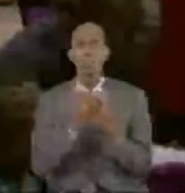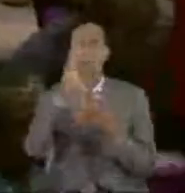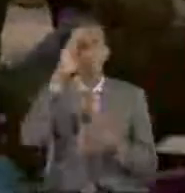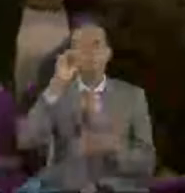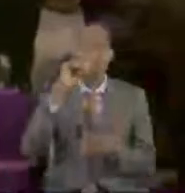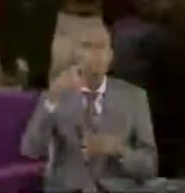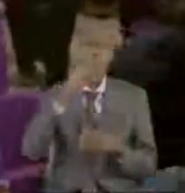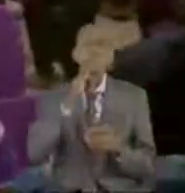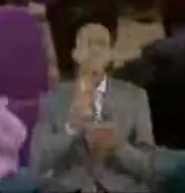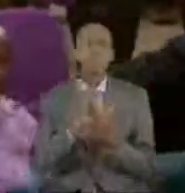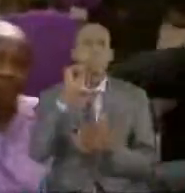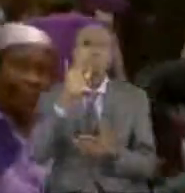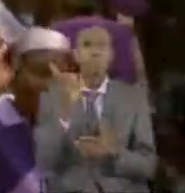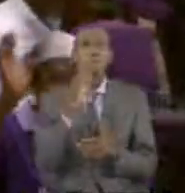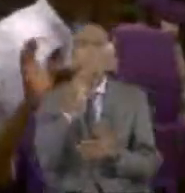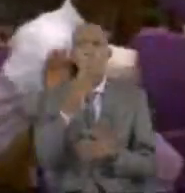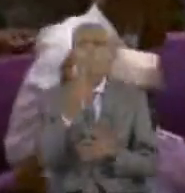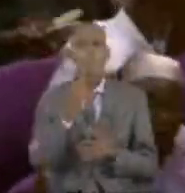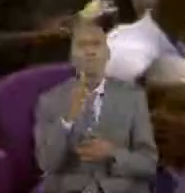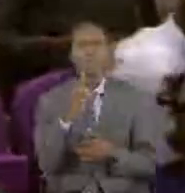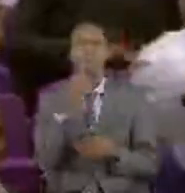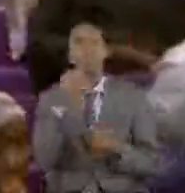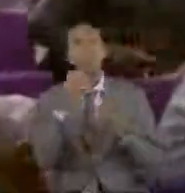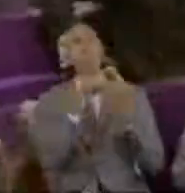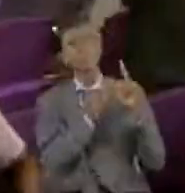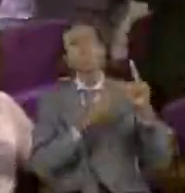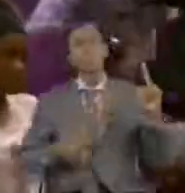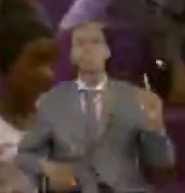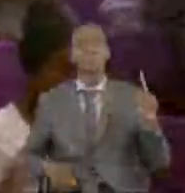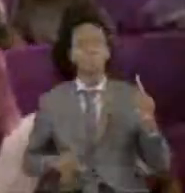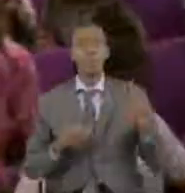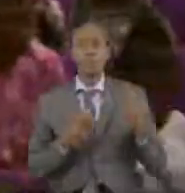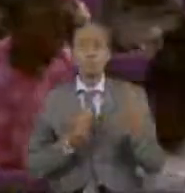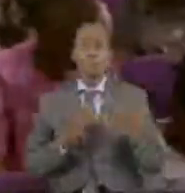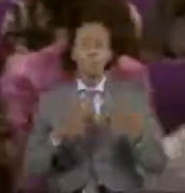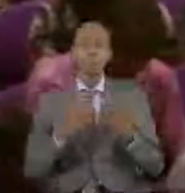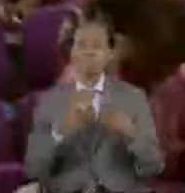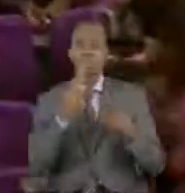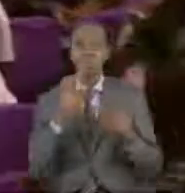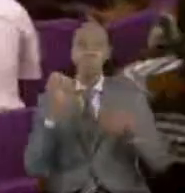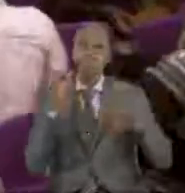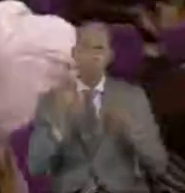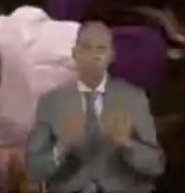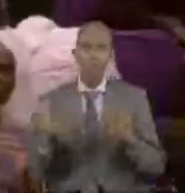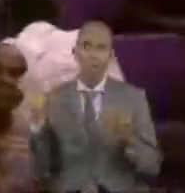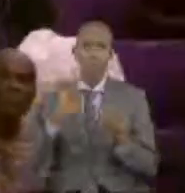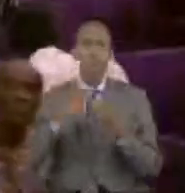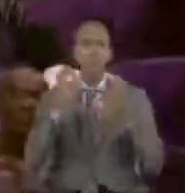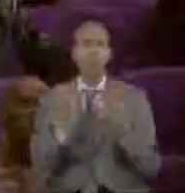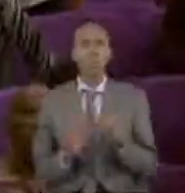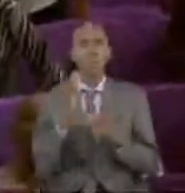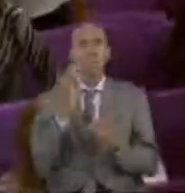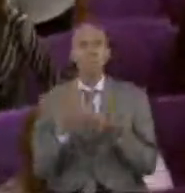où est cette femme là où l homme où es tu dire aux seniors de plus en plus fort si vous a